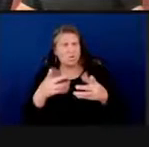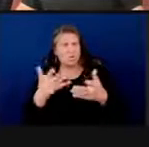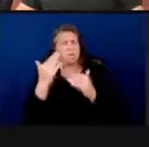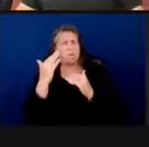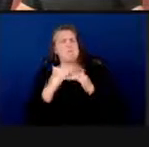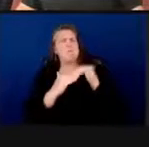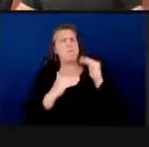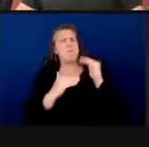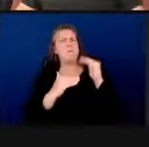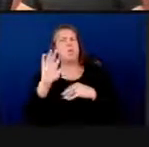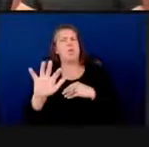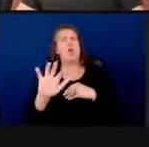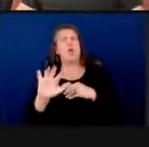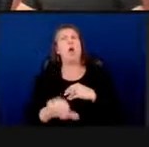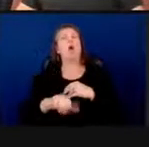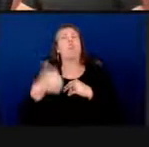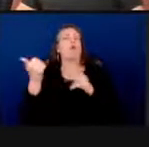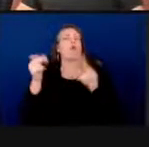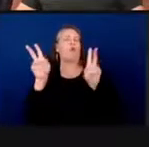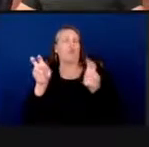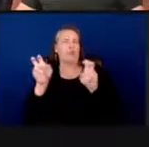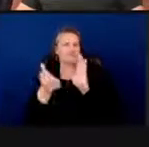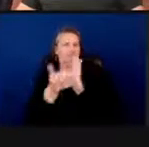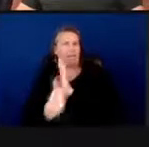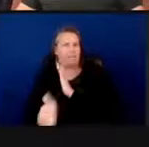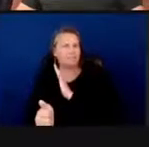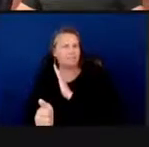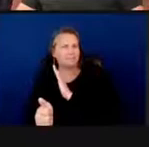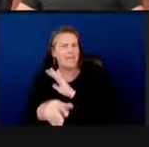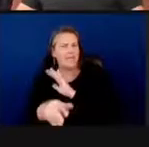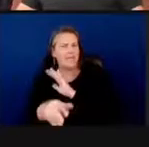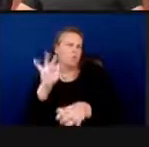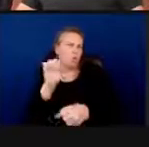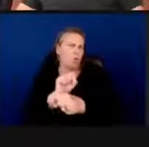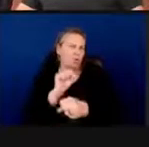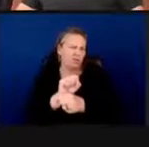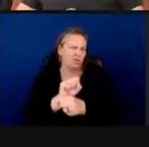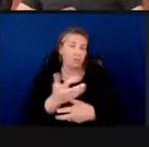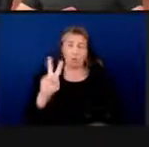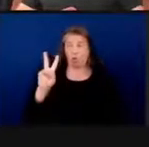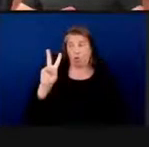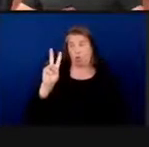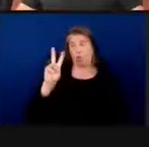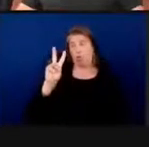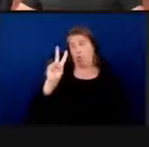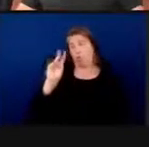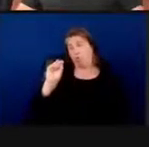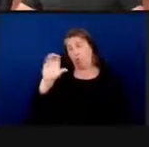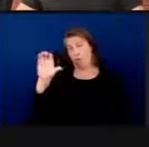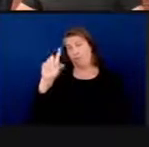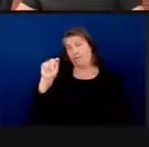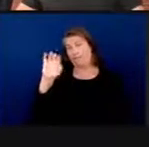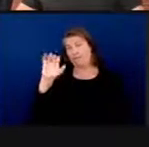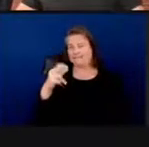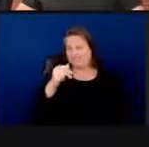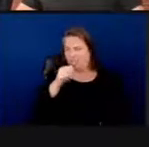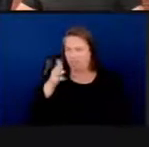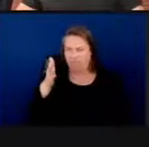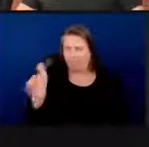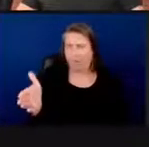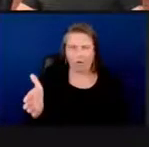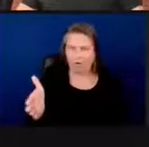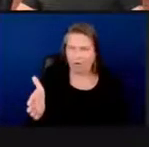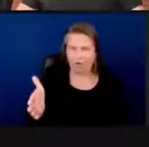wote wanaweza kufikia mbinu zote au zana zote ambazo wanahitaji ili